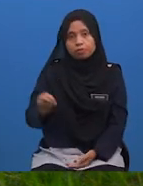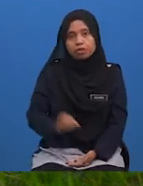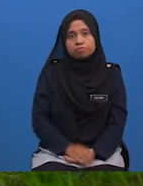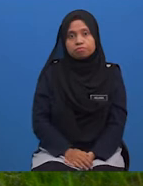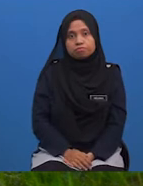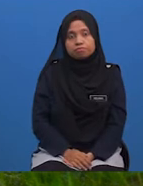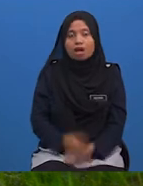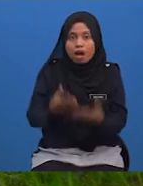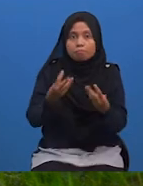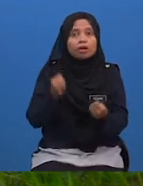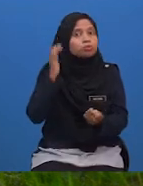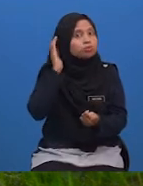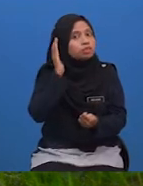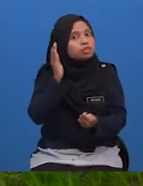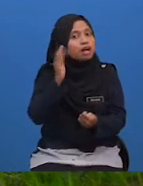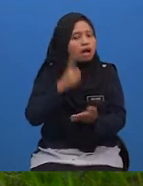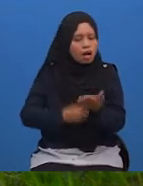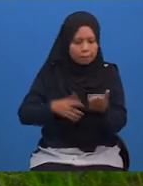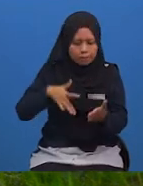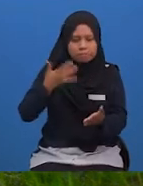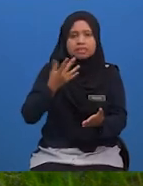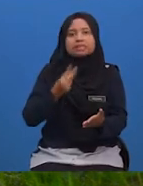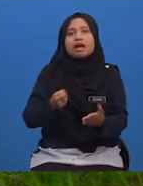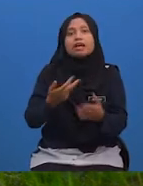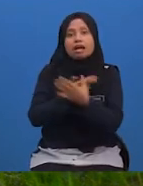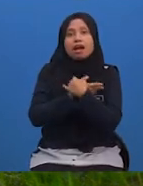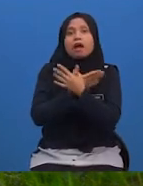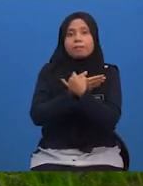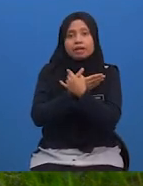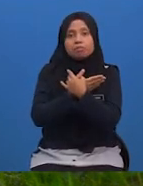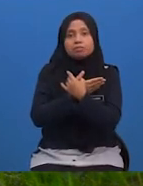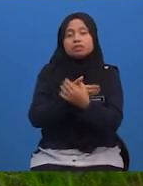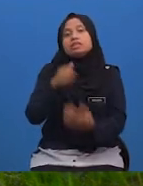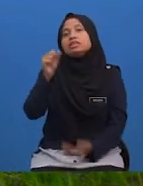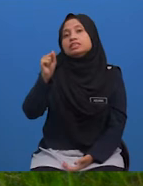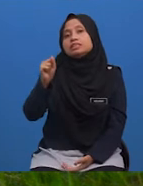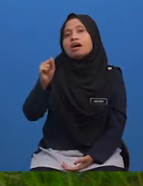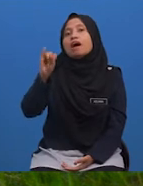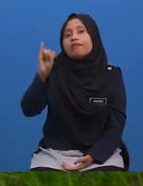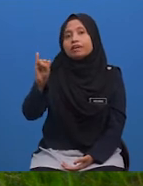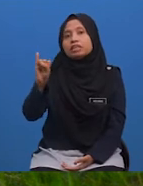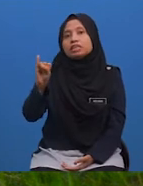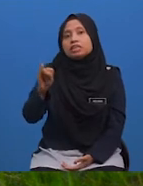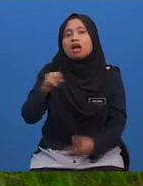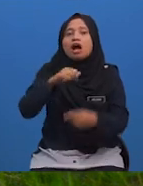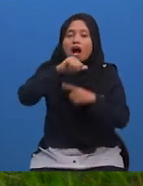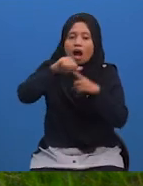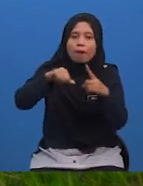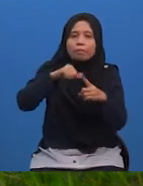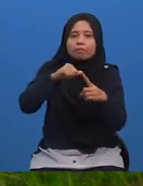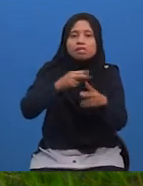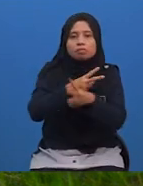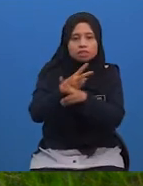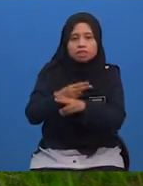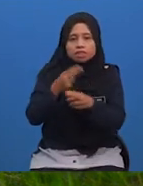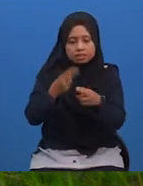Murid-murid, nak dengar tak apakah perasaan rama-rama Sang Ranggi apabila mempertahankan nama